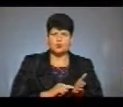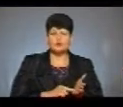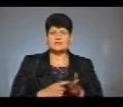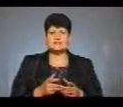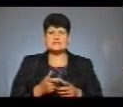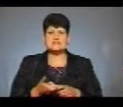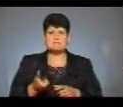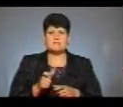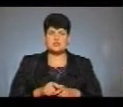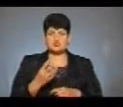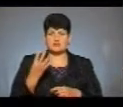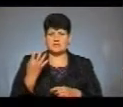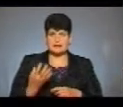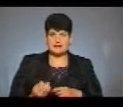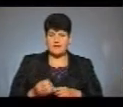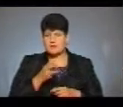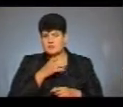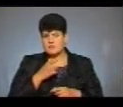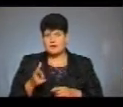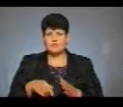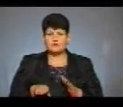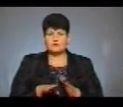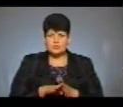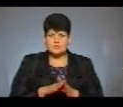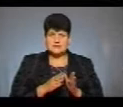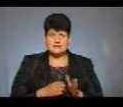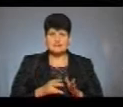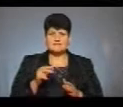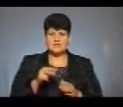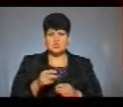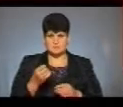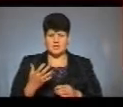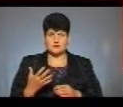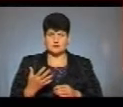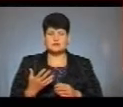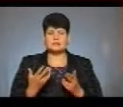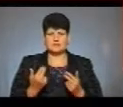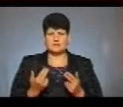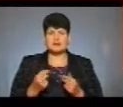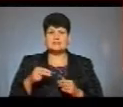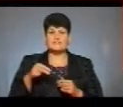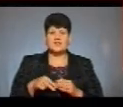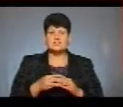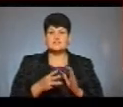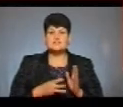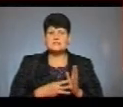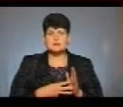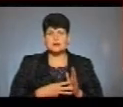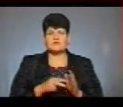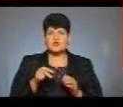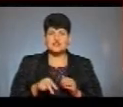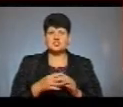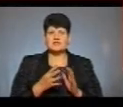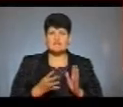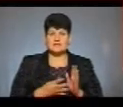збільшення аж на цілих 4 дні тривалості відпустки з 24. Це в 2015-му, так? Оце 2018. Ага.